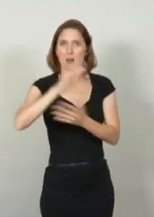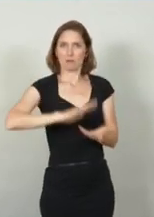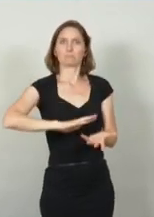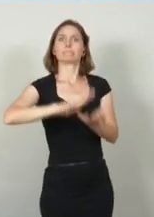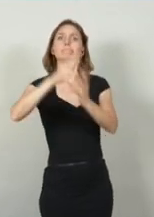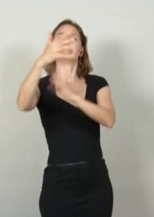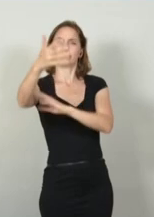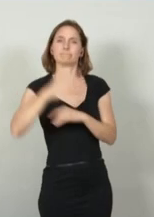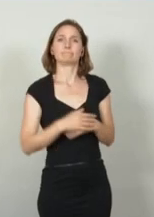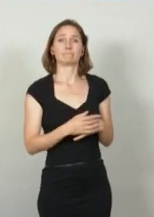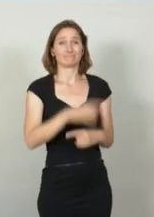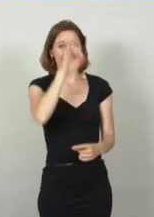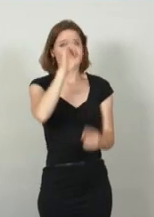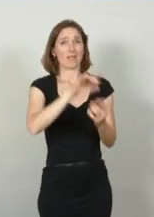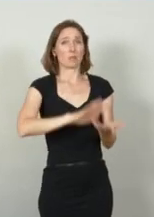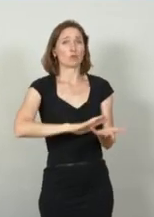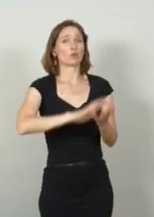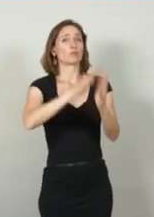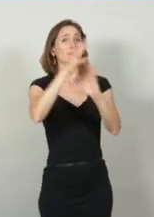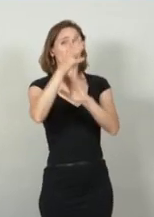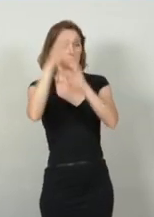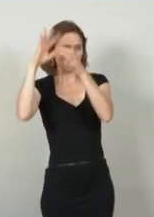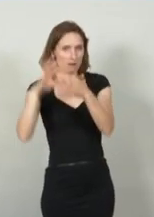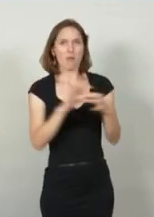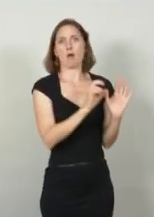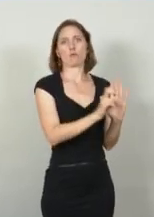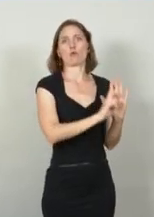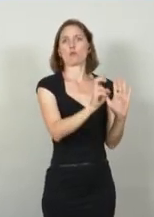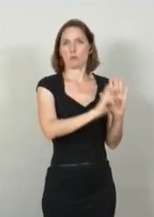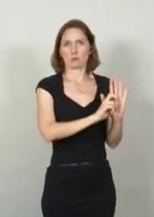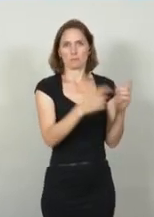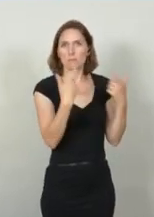est la première thématique qui ressort de ces éléments là